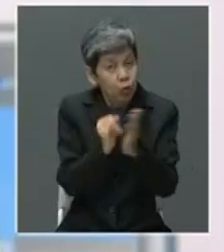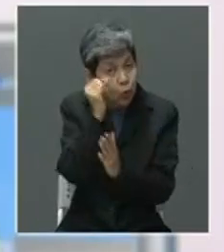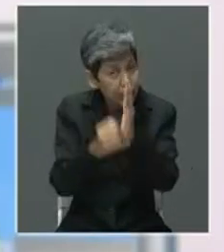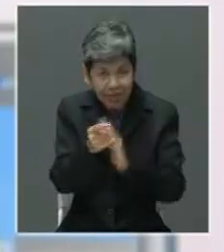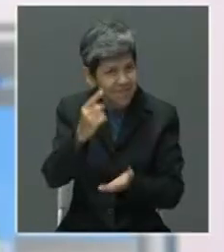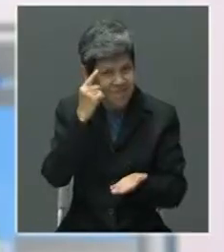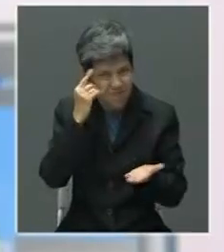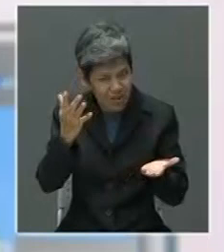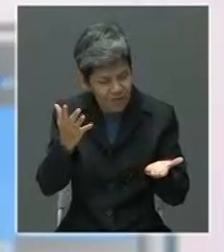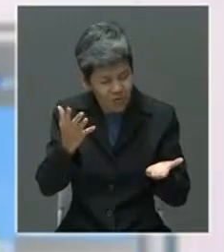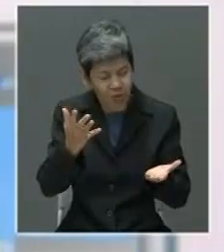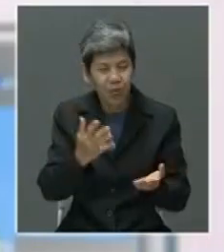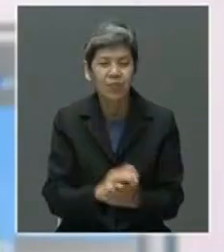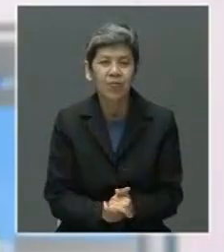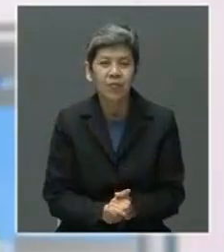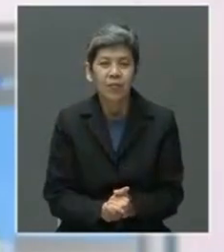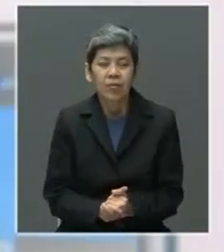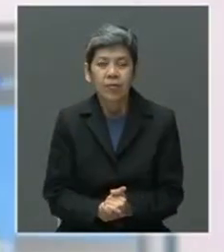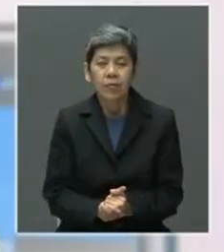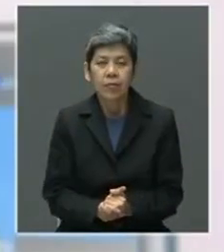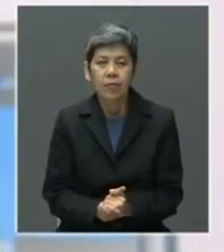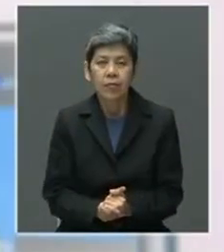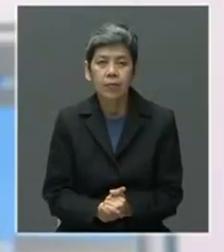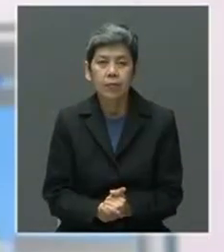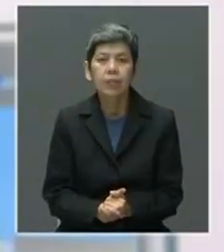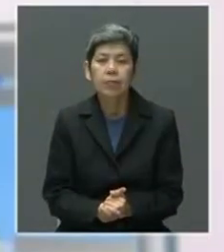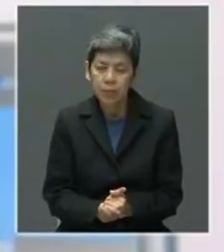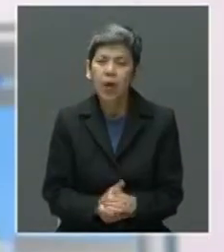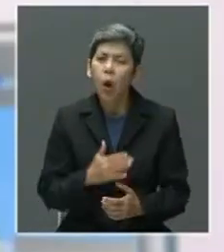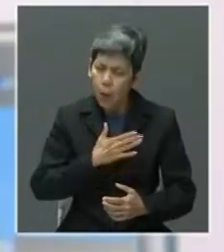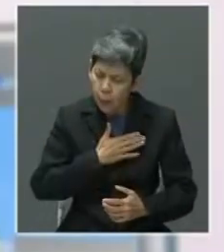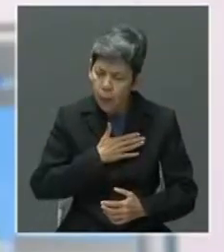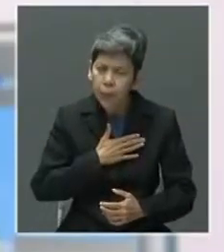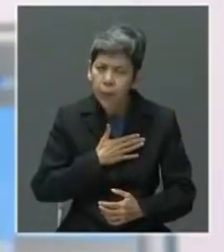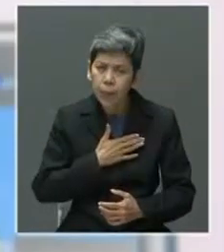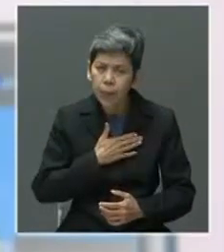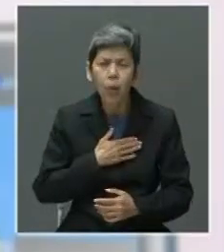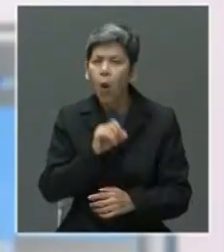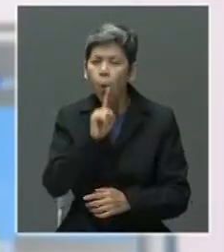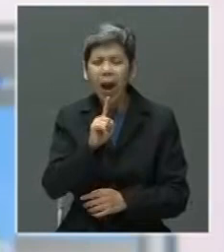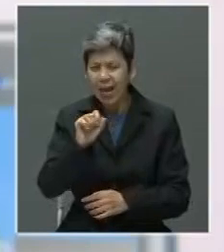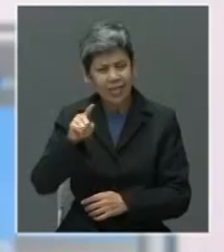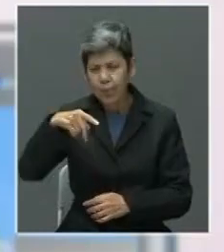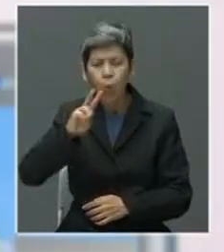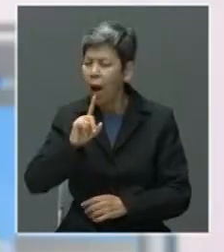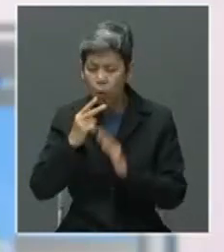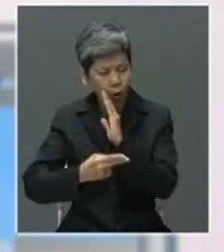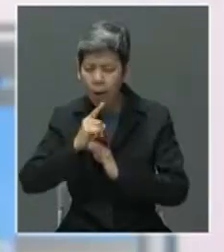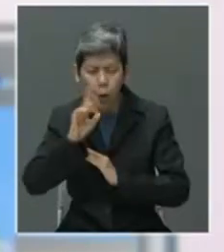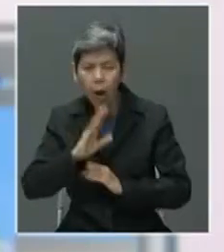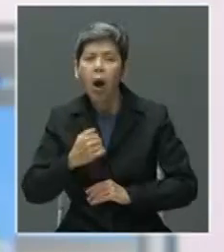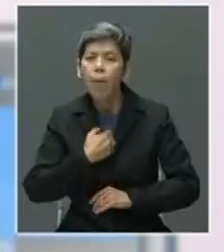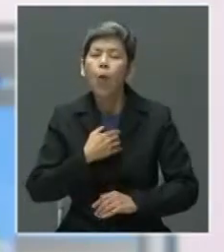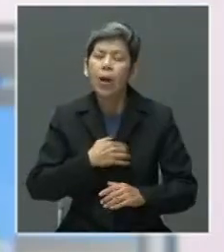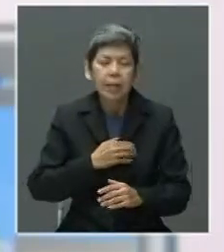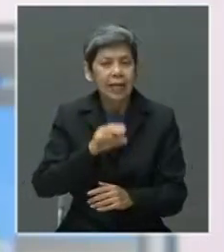อบคุณก็ไม่รู้ใช่ไหม ครับ ผมไม่ได้ไปว่าศรีพันวานะแต่ผมกำลัง